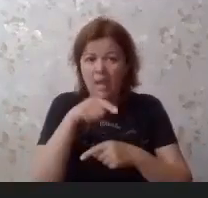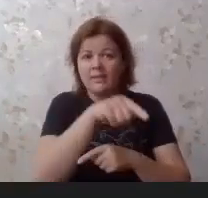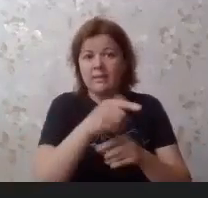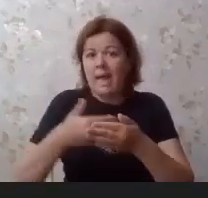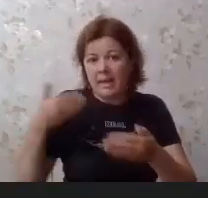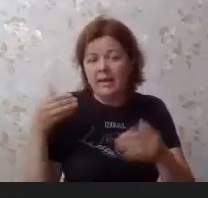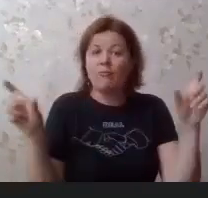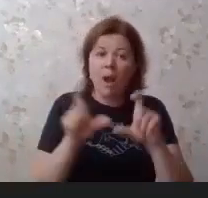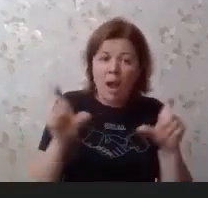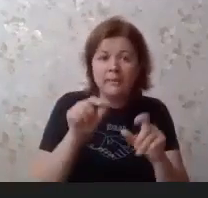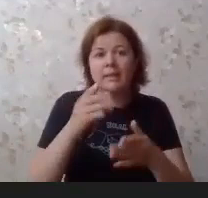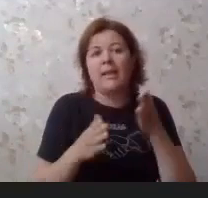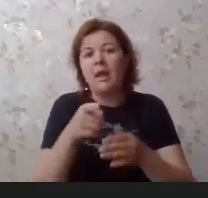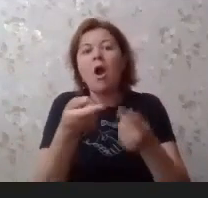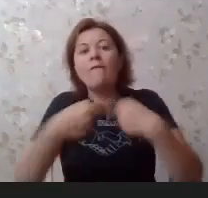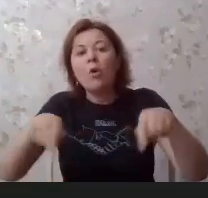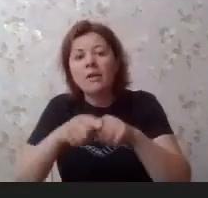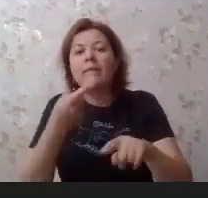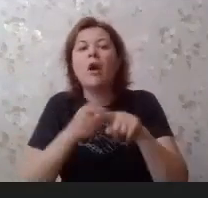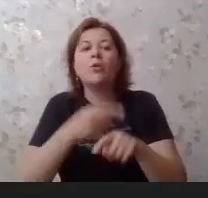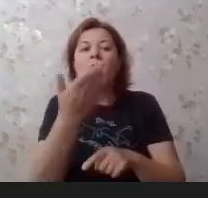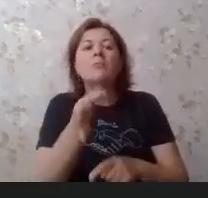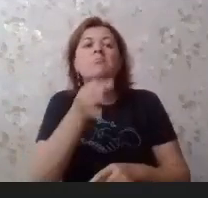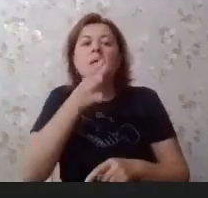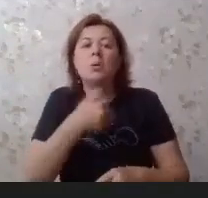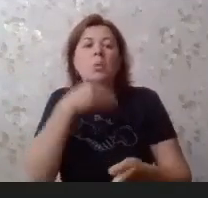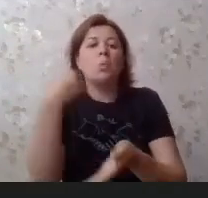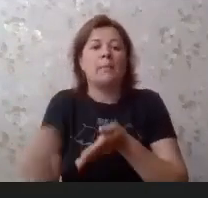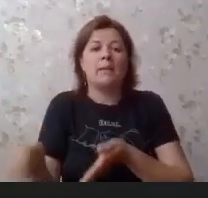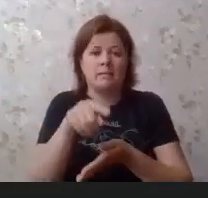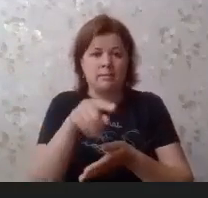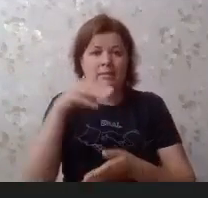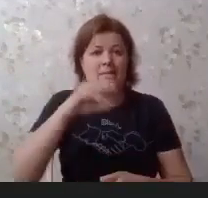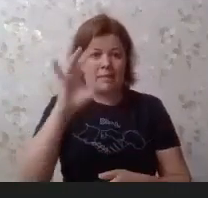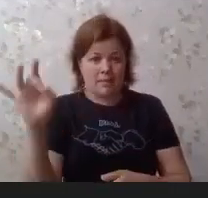организации. Поэтому вы дополнительно должны